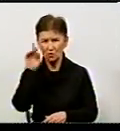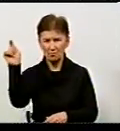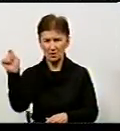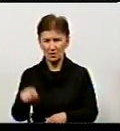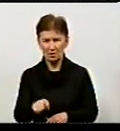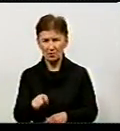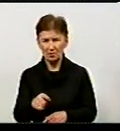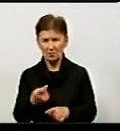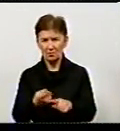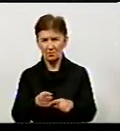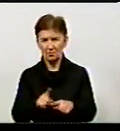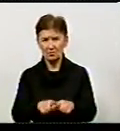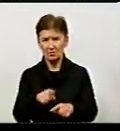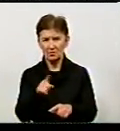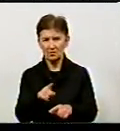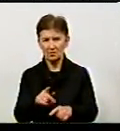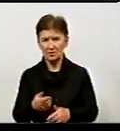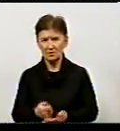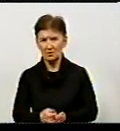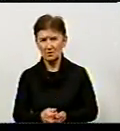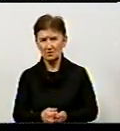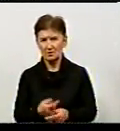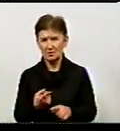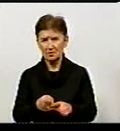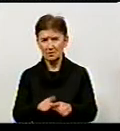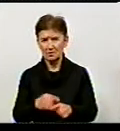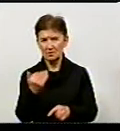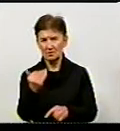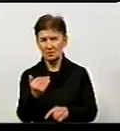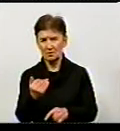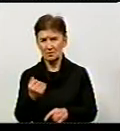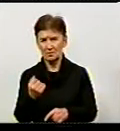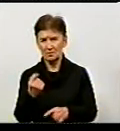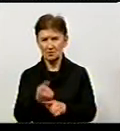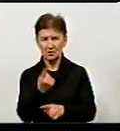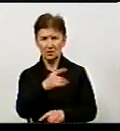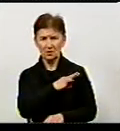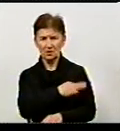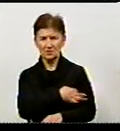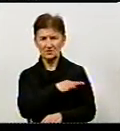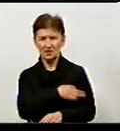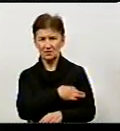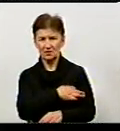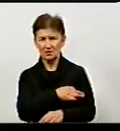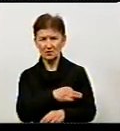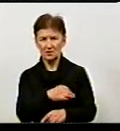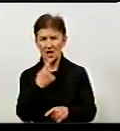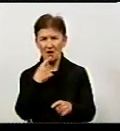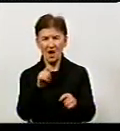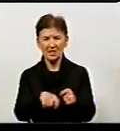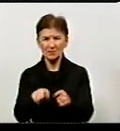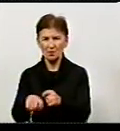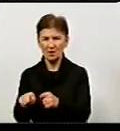воно опечатане, мене ж туди не пустять. А це все там вже ж якісь слідчі експерименти роблять, чи